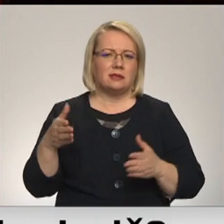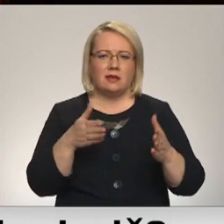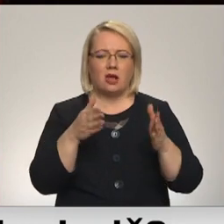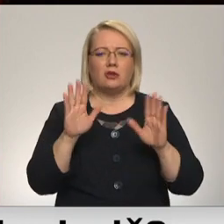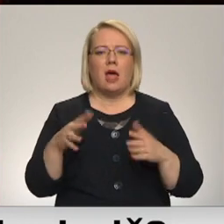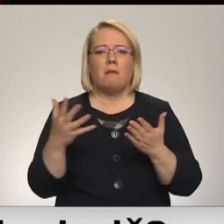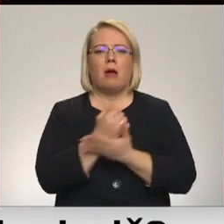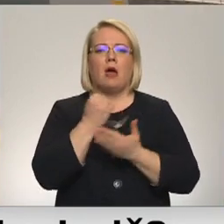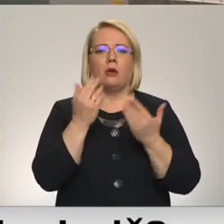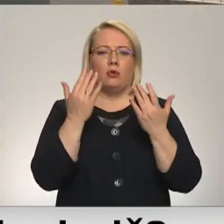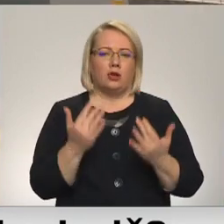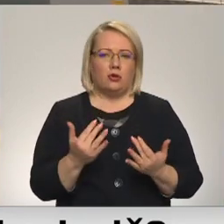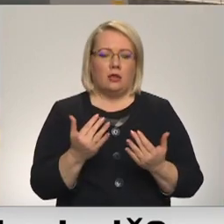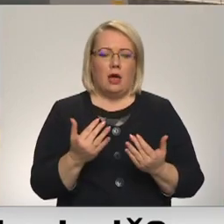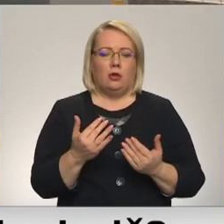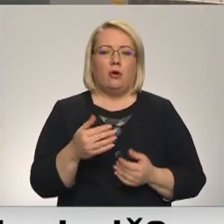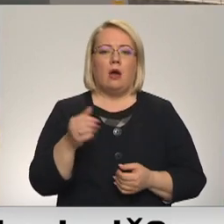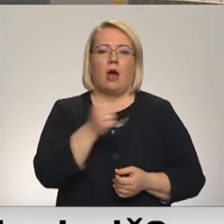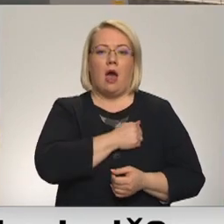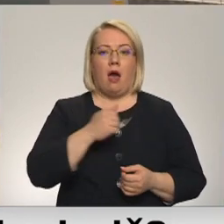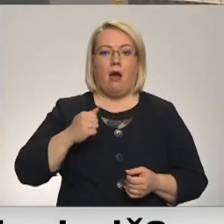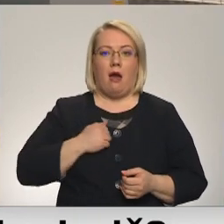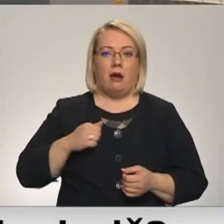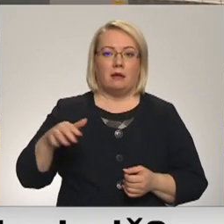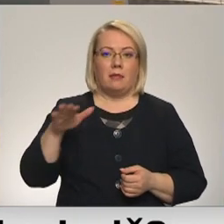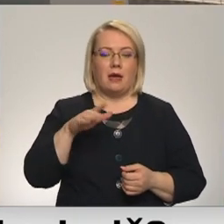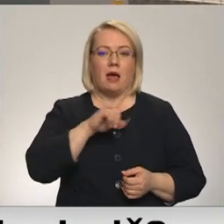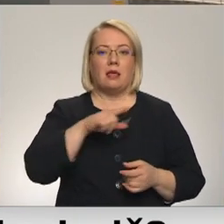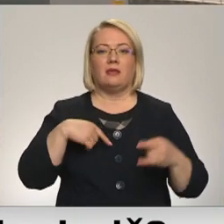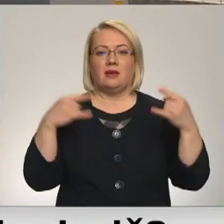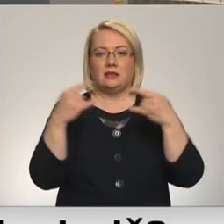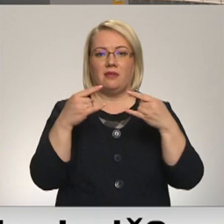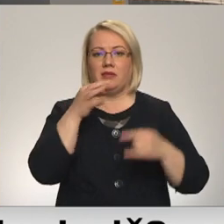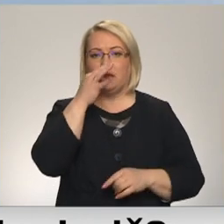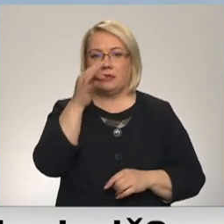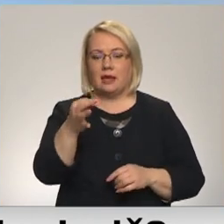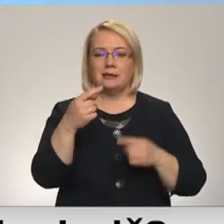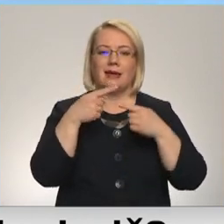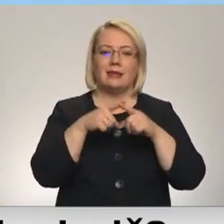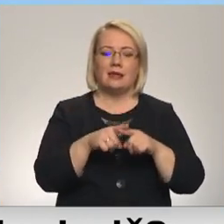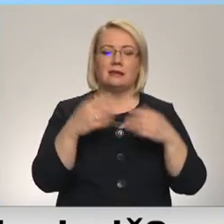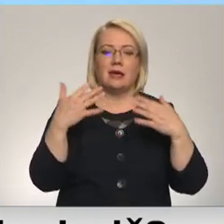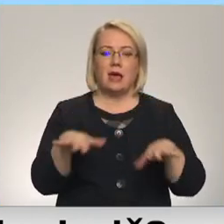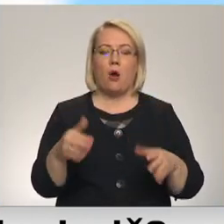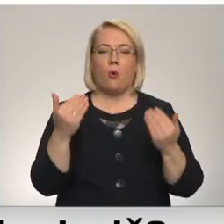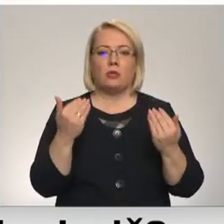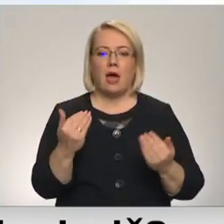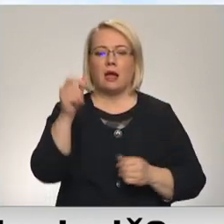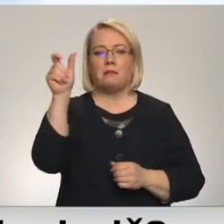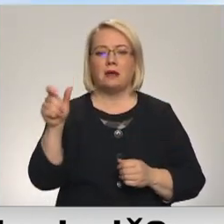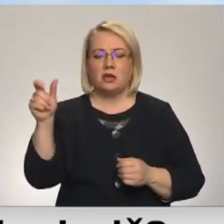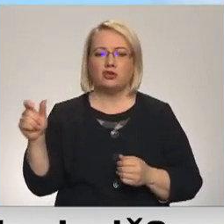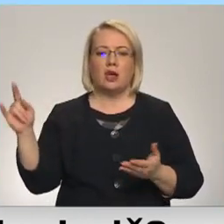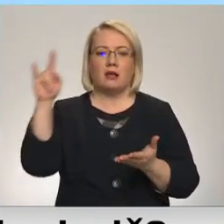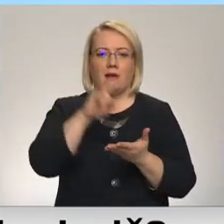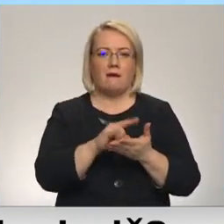lai panāktu rezultāti. Nacionālajos bruņotajos spēkos Latvijas televīzijai norāda, ka tehniski jau pašlaik pasažieru lidmašīna var